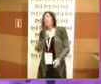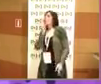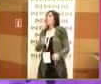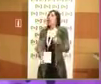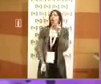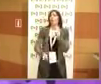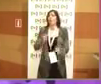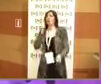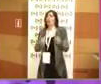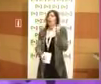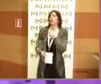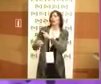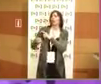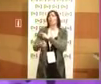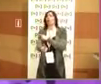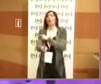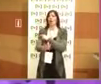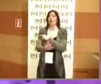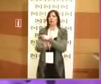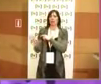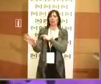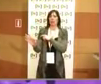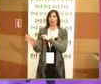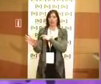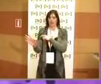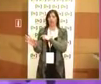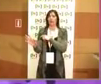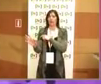e sulla violenza. Vedete?